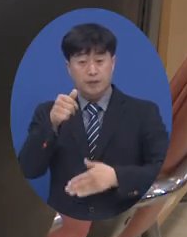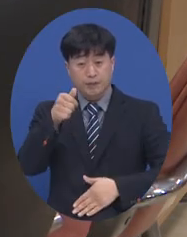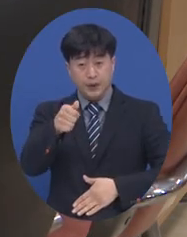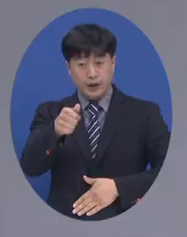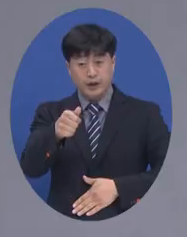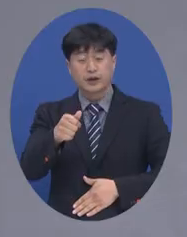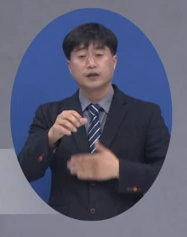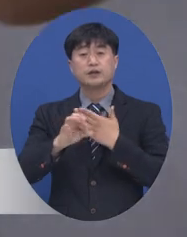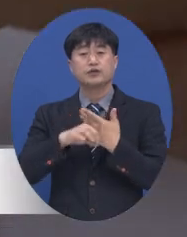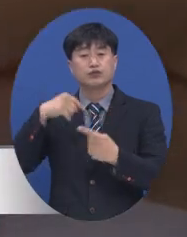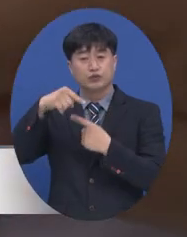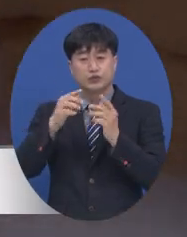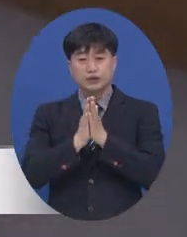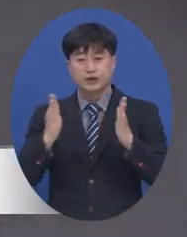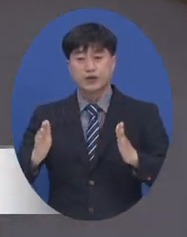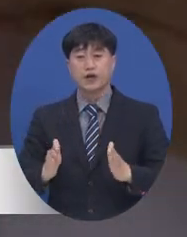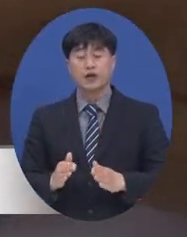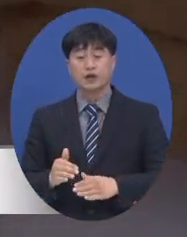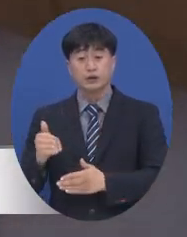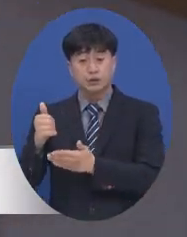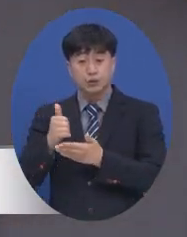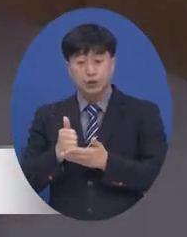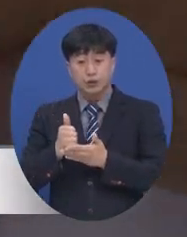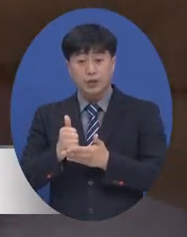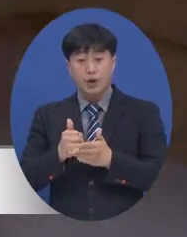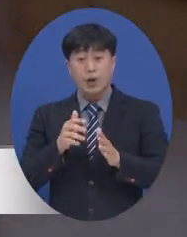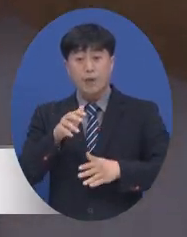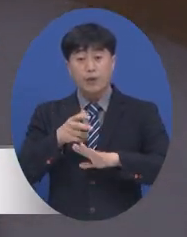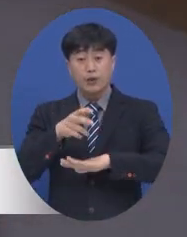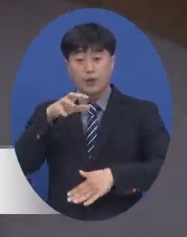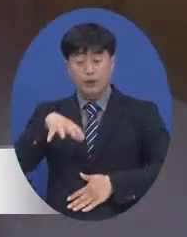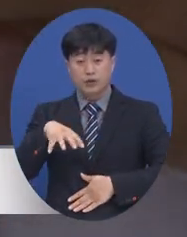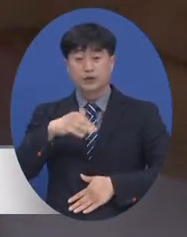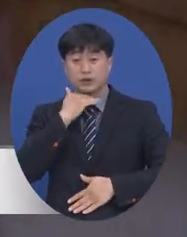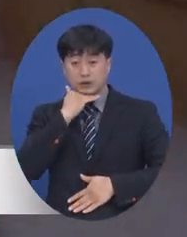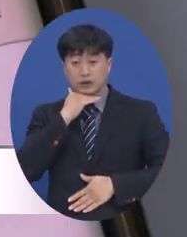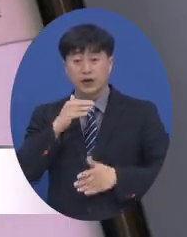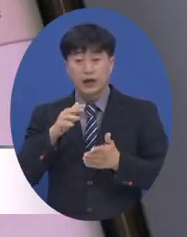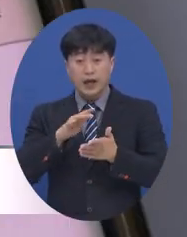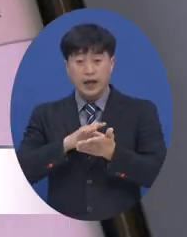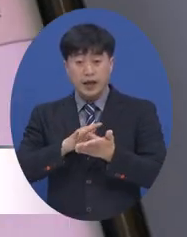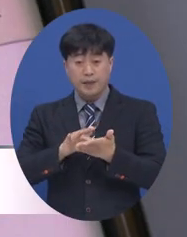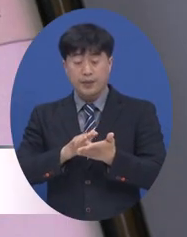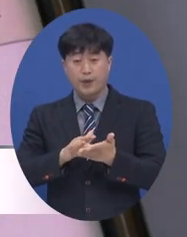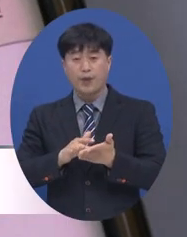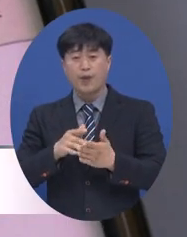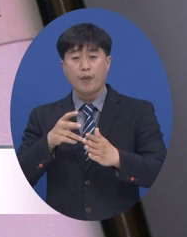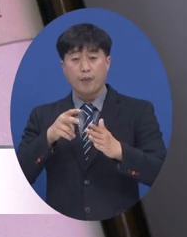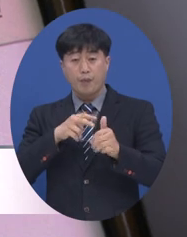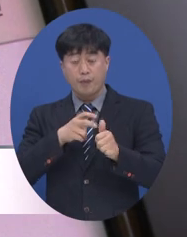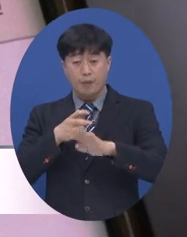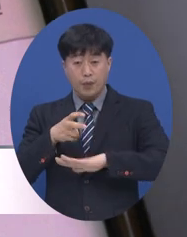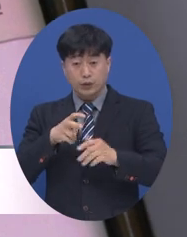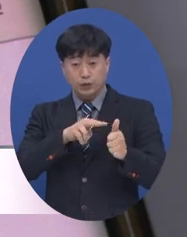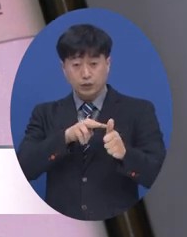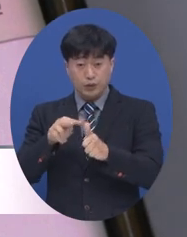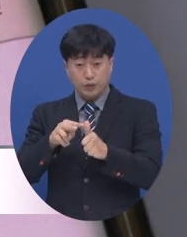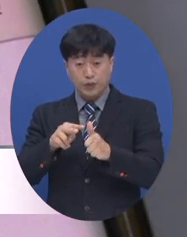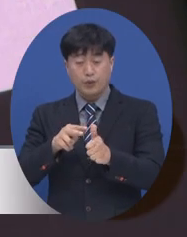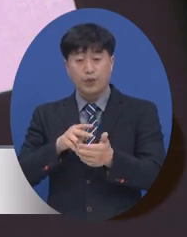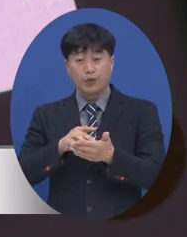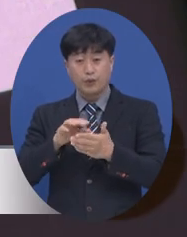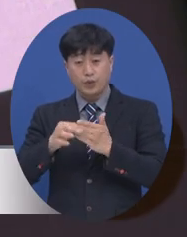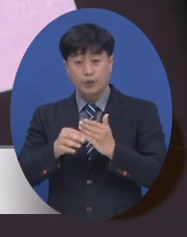들어갑니다. 승객은 정류소에서 버스를 기다리는 동안 스마트폰에서 경기버스 정보 앱을 통해 탑승 희망 노선을